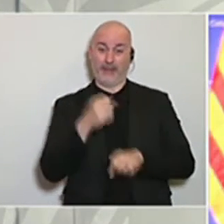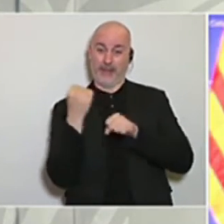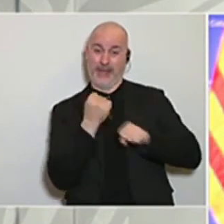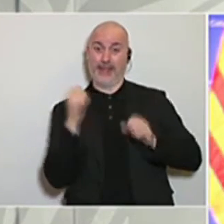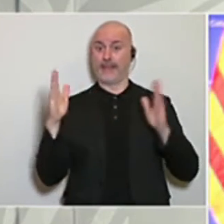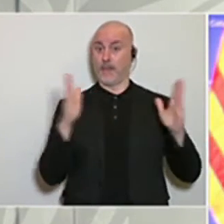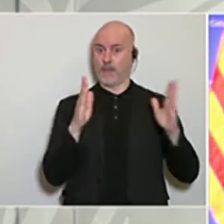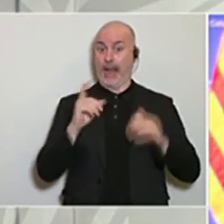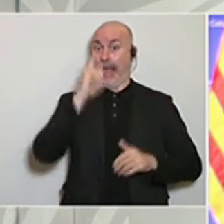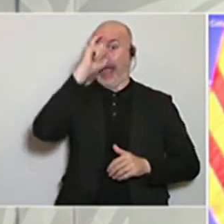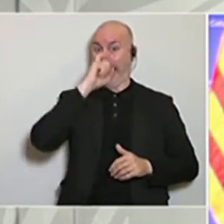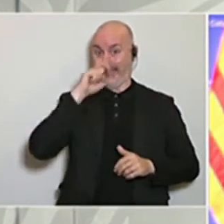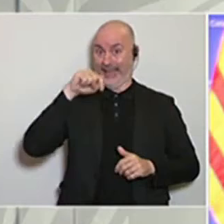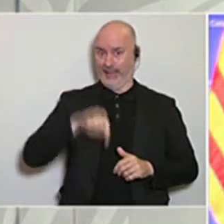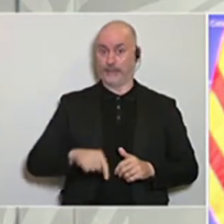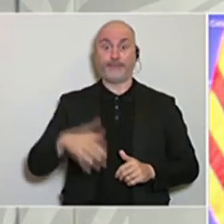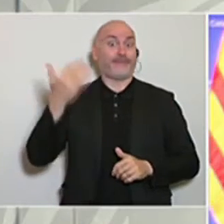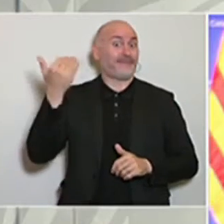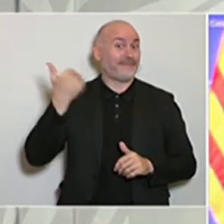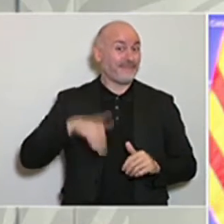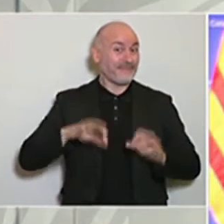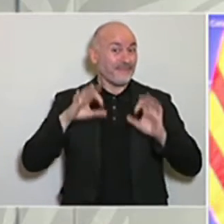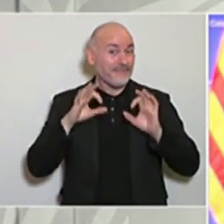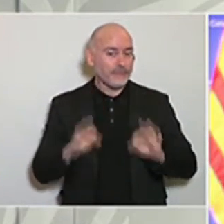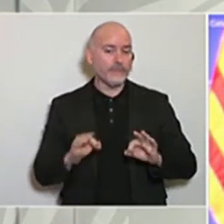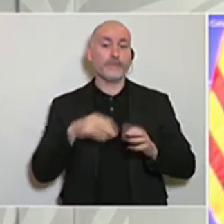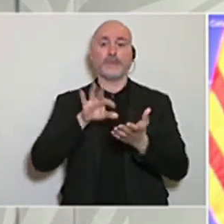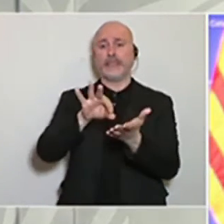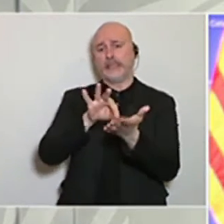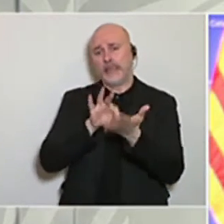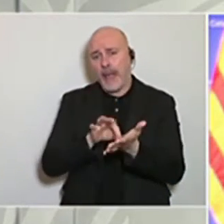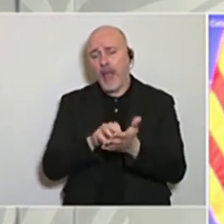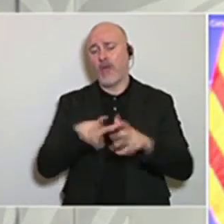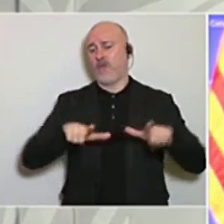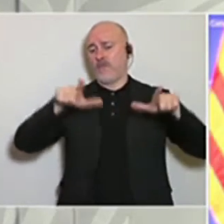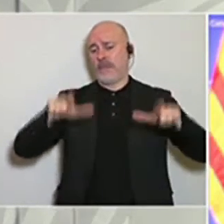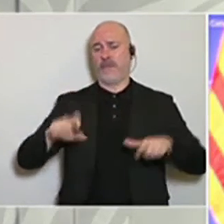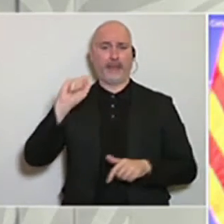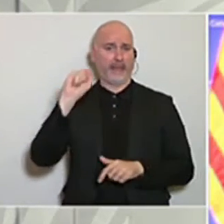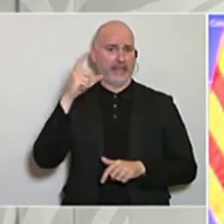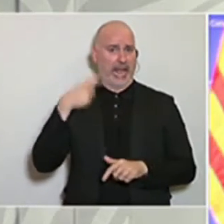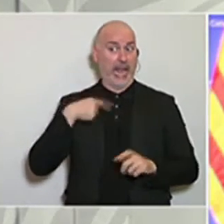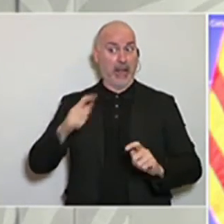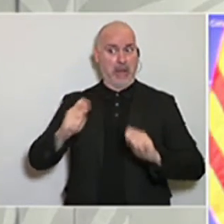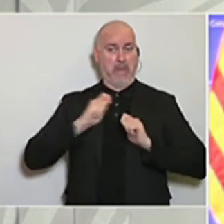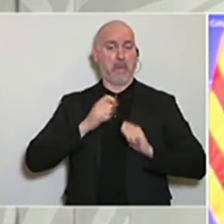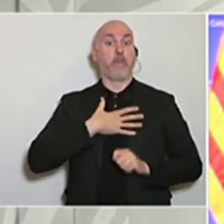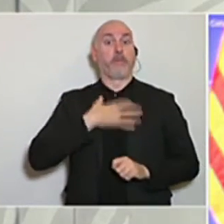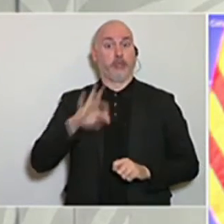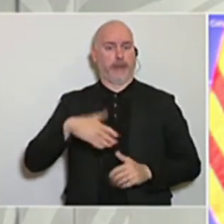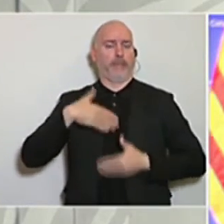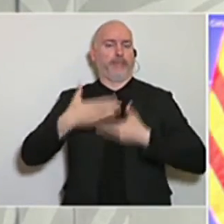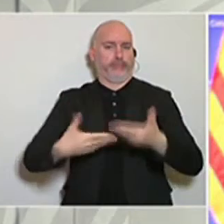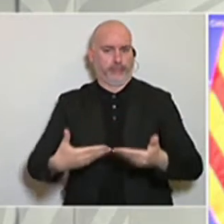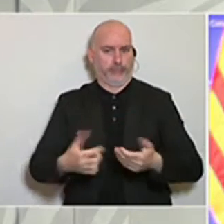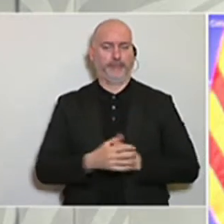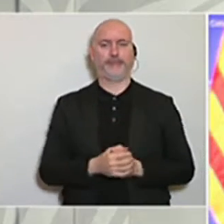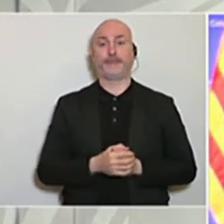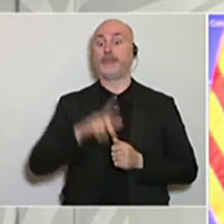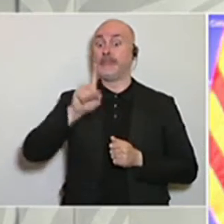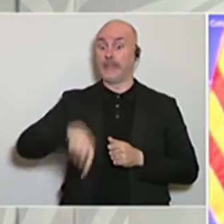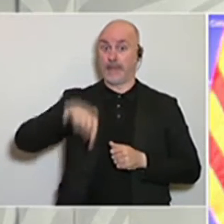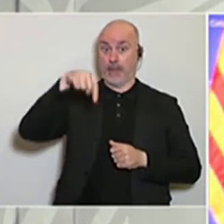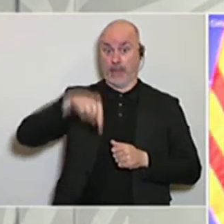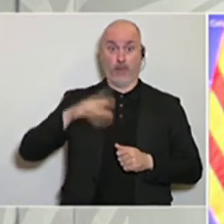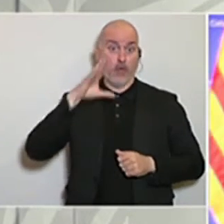mateix any, un cop es disposi d'un servei o plataforma digital que ho faci possible. També avui a govern